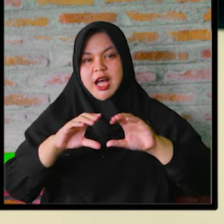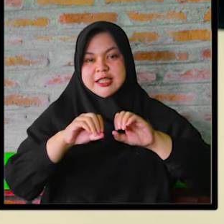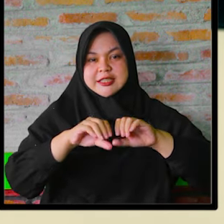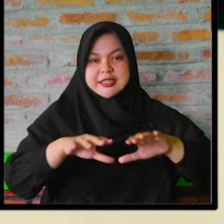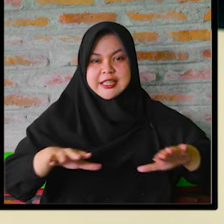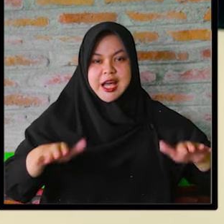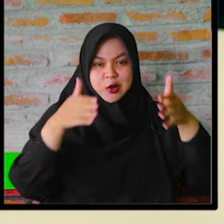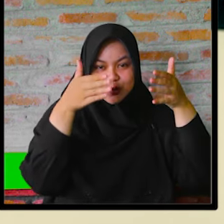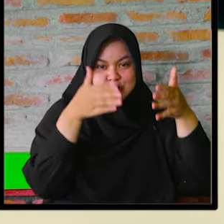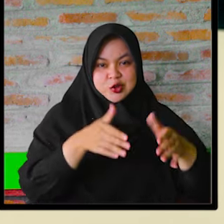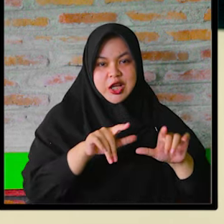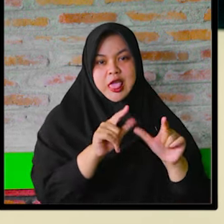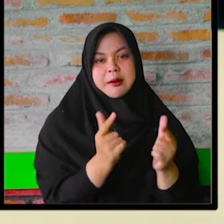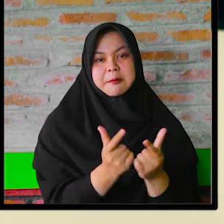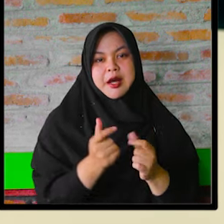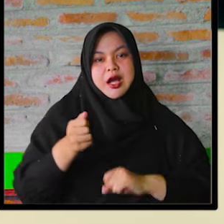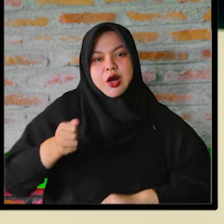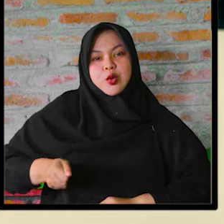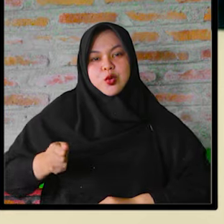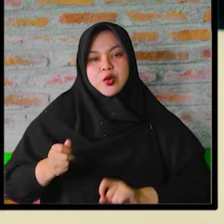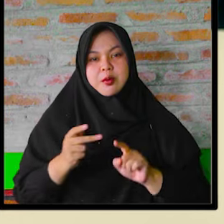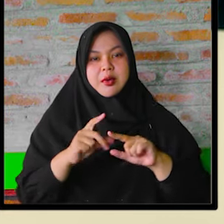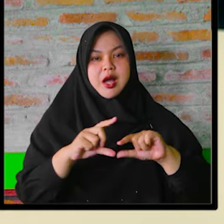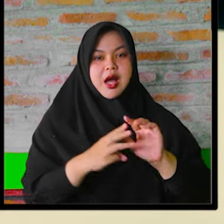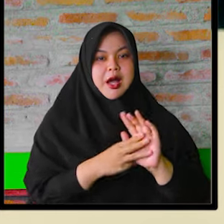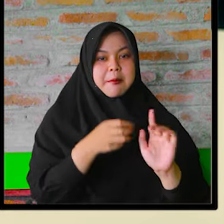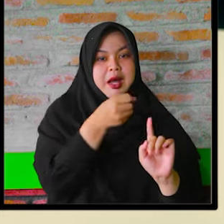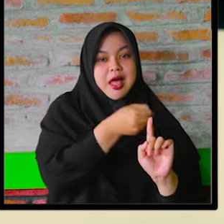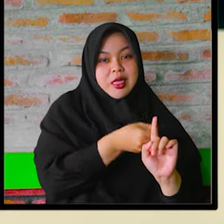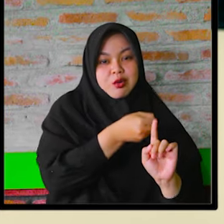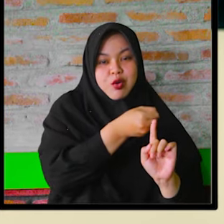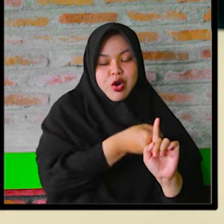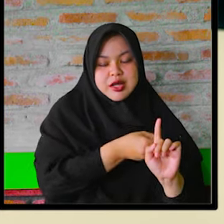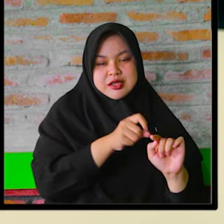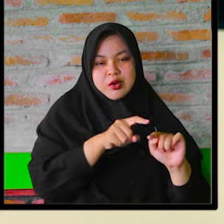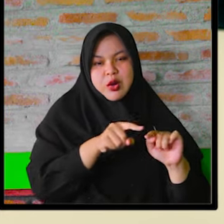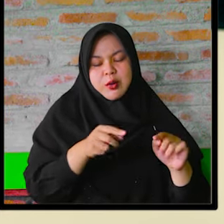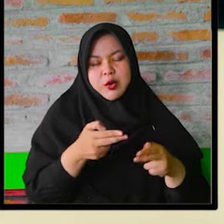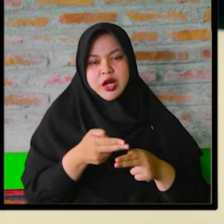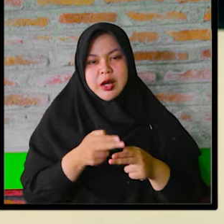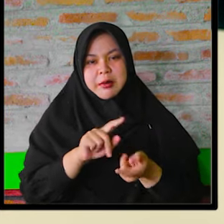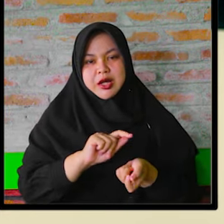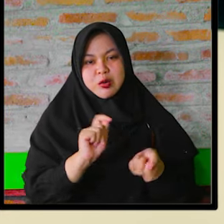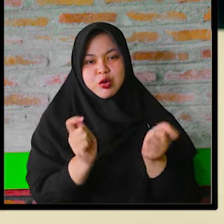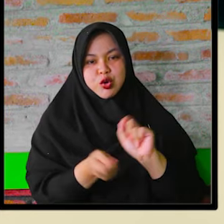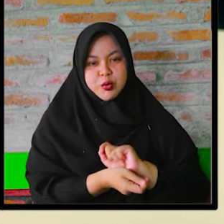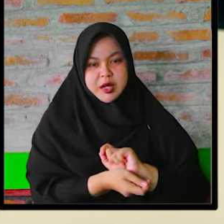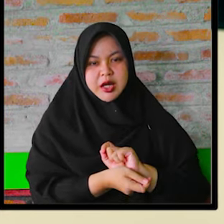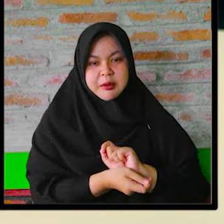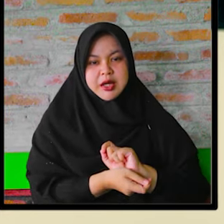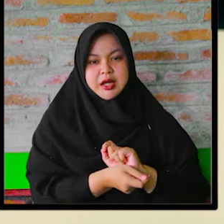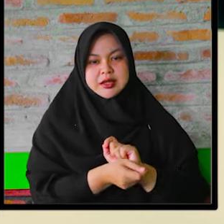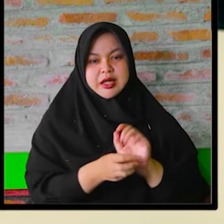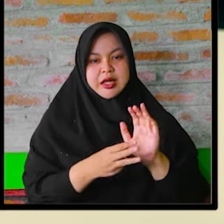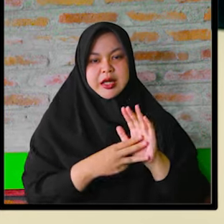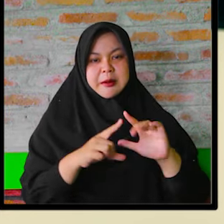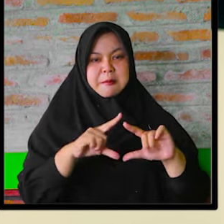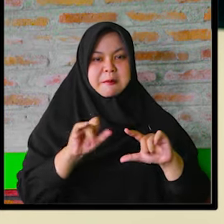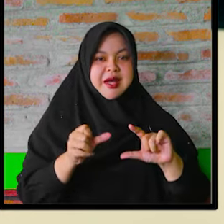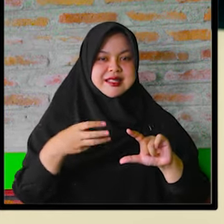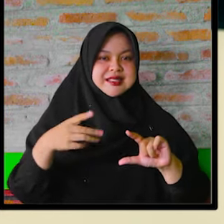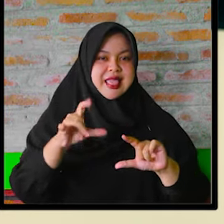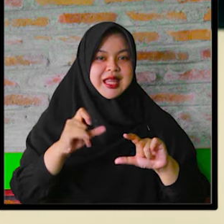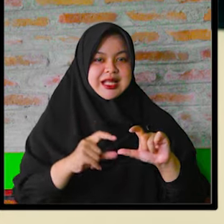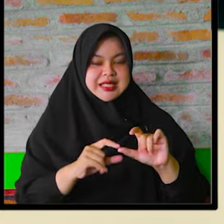dari lembaga hukum HAM advokasi itu walaupun namanya kemudian berubah jadi majelis ataupun jadi ee